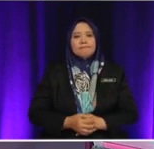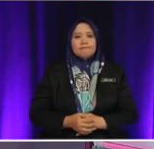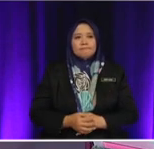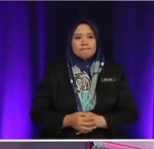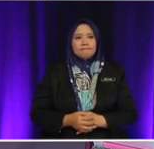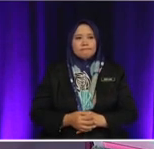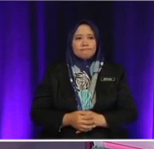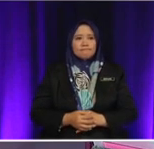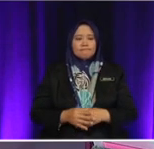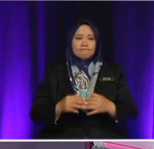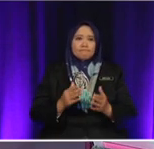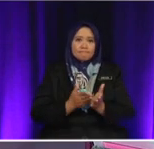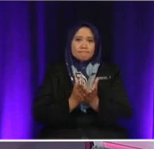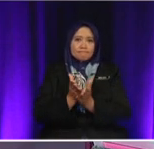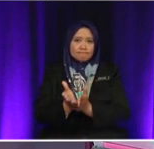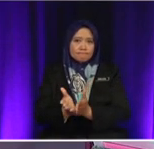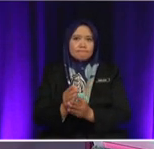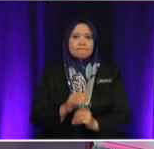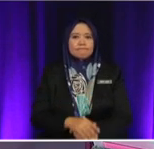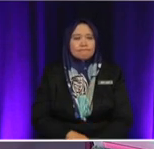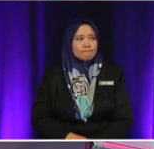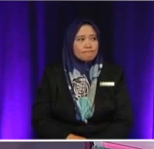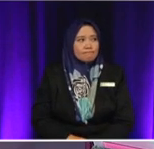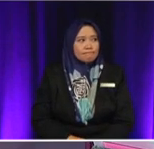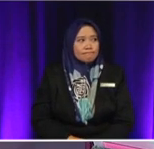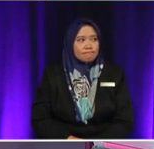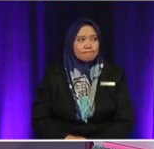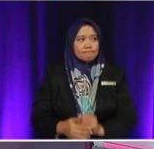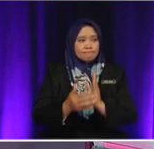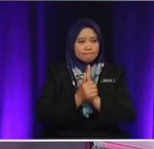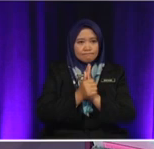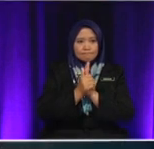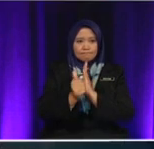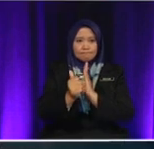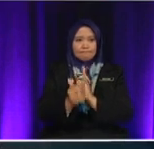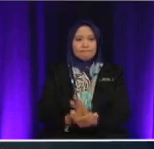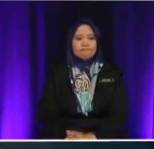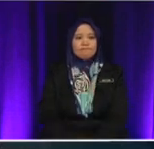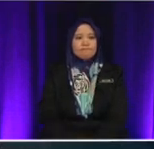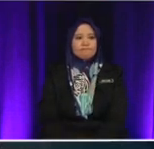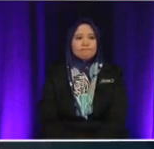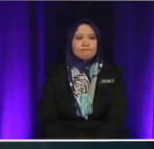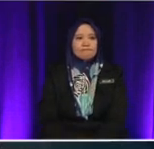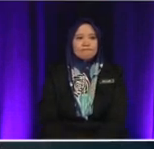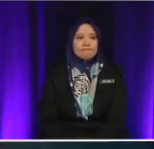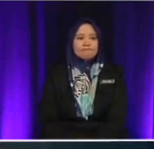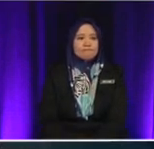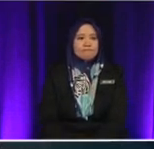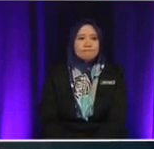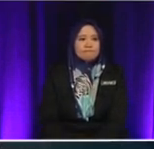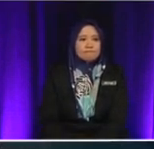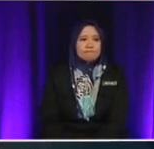masuk kepada kemahiran, dua kemahiran yang akan diterangkan oleh siapa ya? Okey, Afika, kemahiran